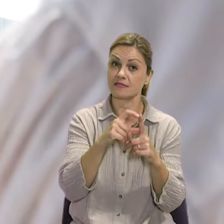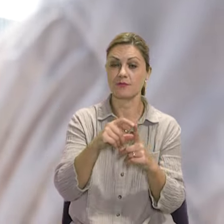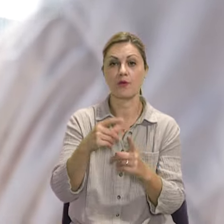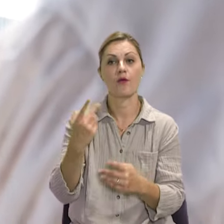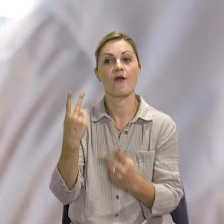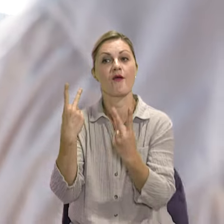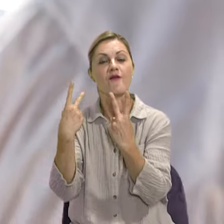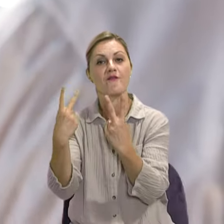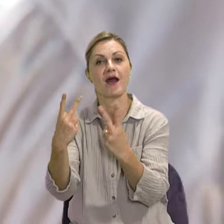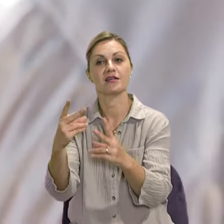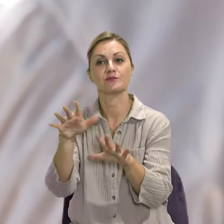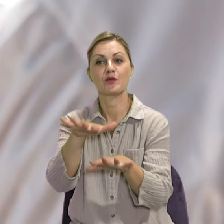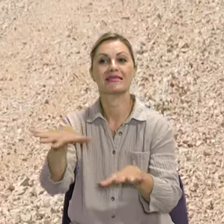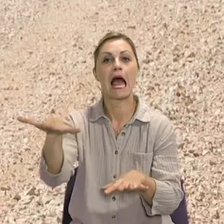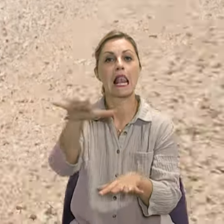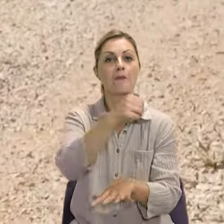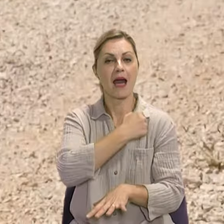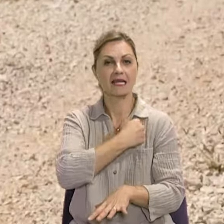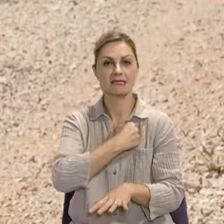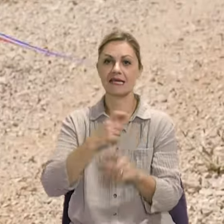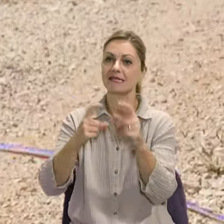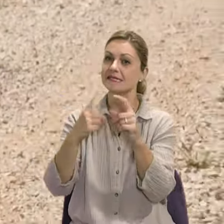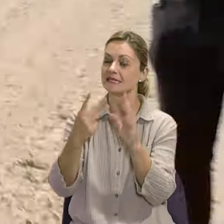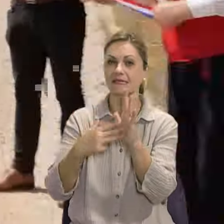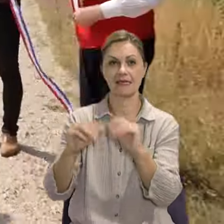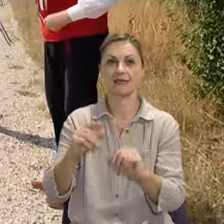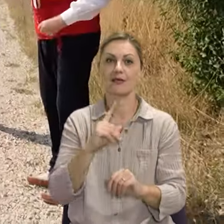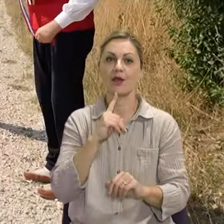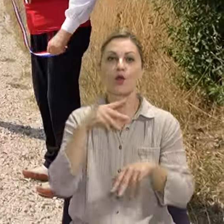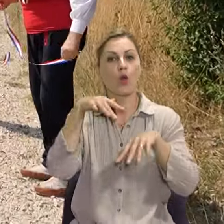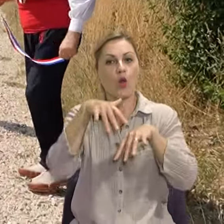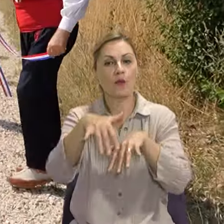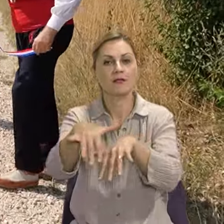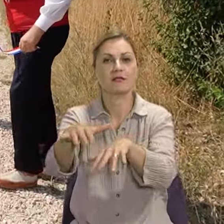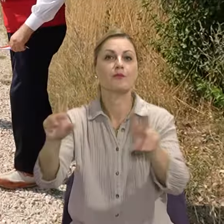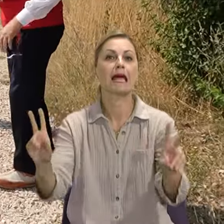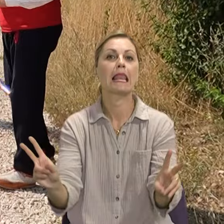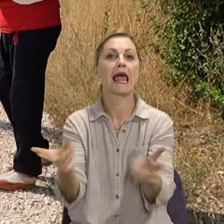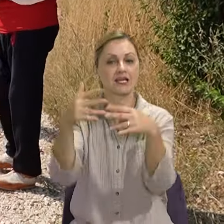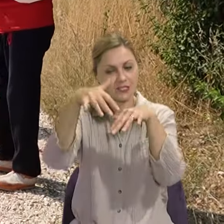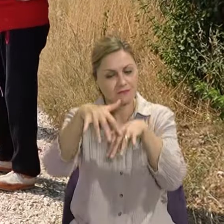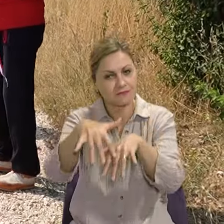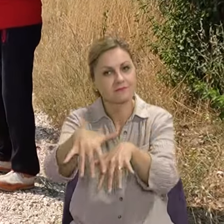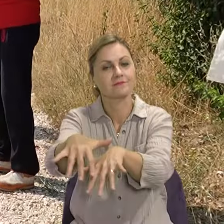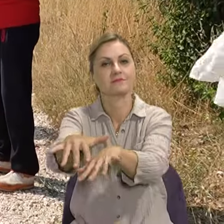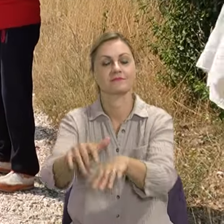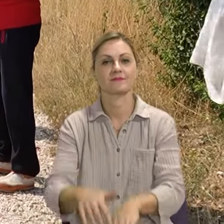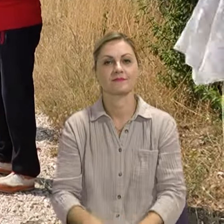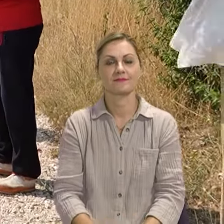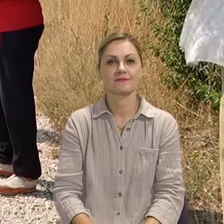grad Sinj, ali i cijelu Dalmaciju. Zahvaljujući tome, ovog ljeta će hodočašće svima malo lakše pasti.